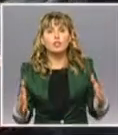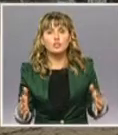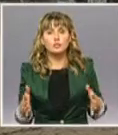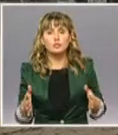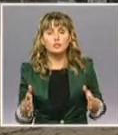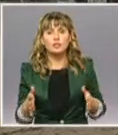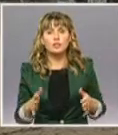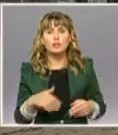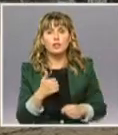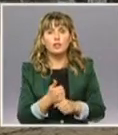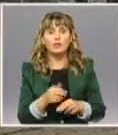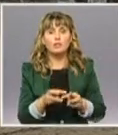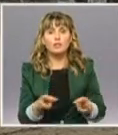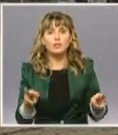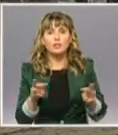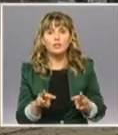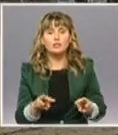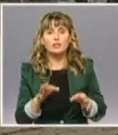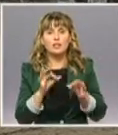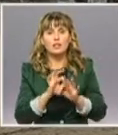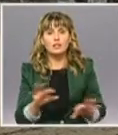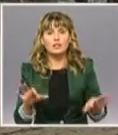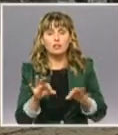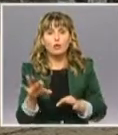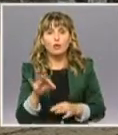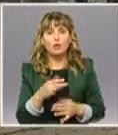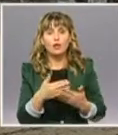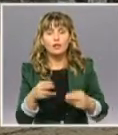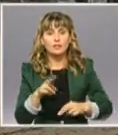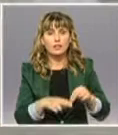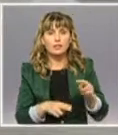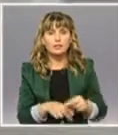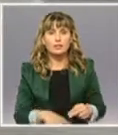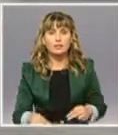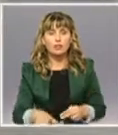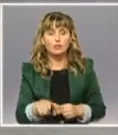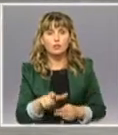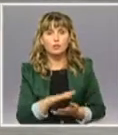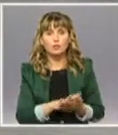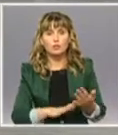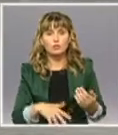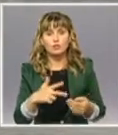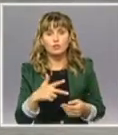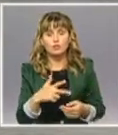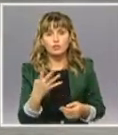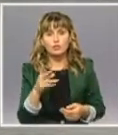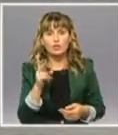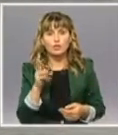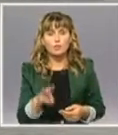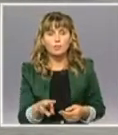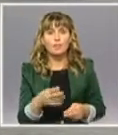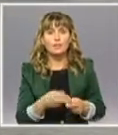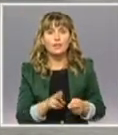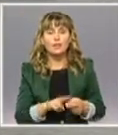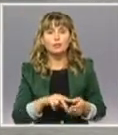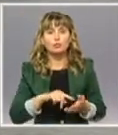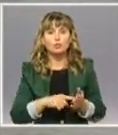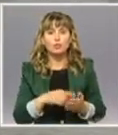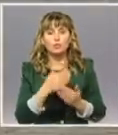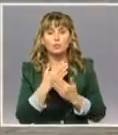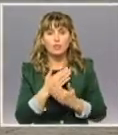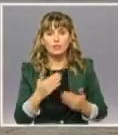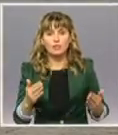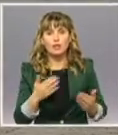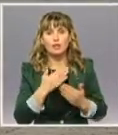делаем. Главе министерства доложили и о ходе строительства дороги Алматы-Харгос протяженностью в 34 километра. Этот участок – последний